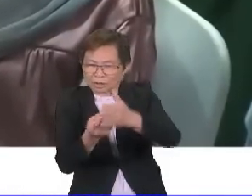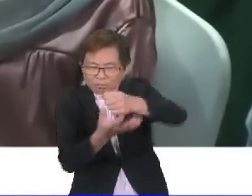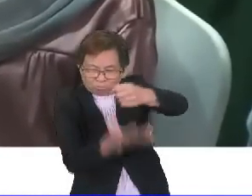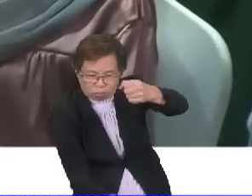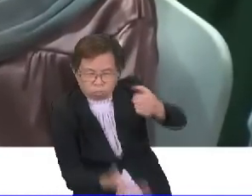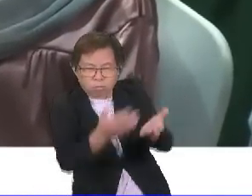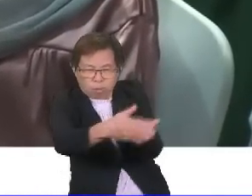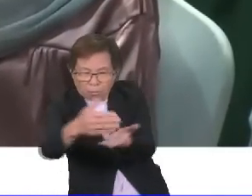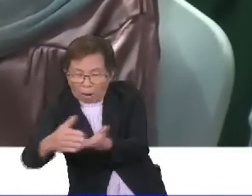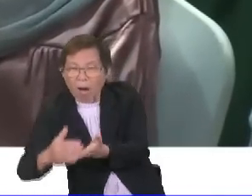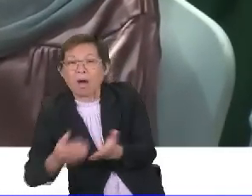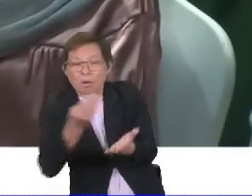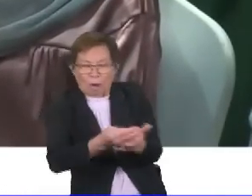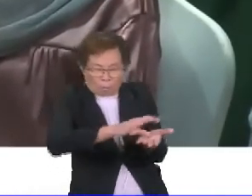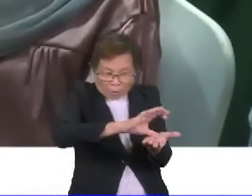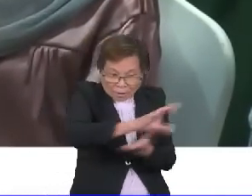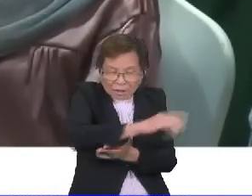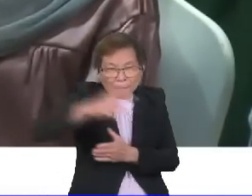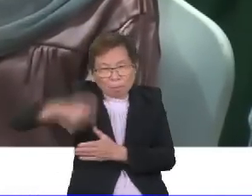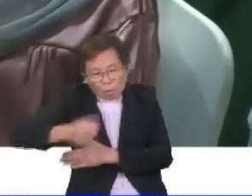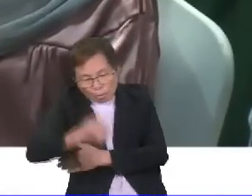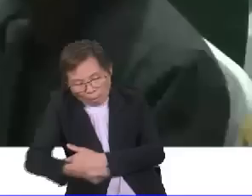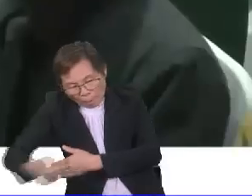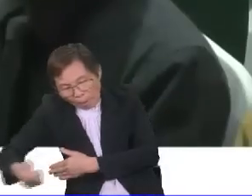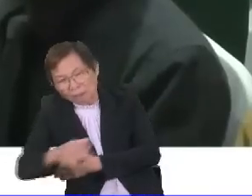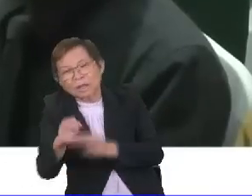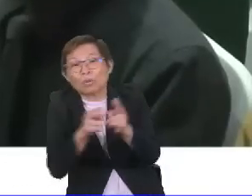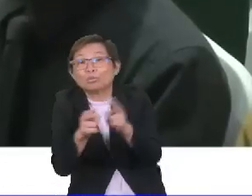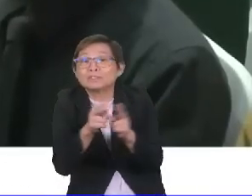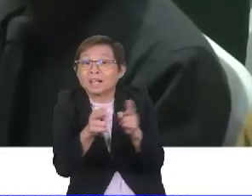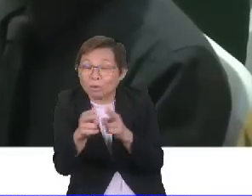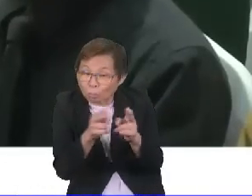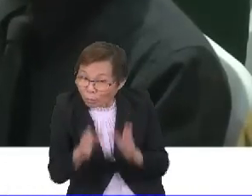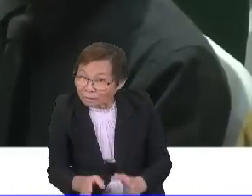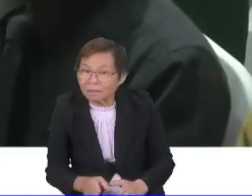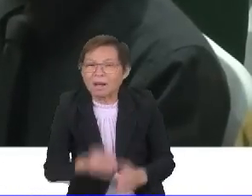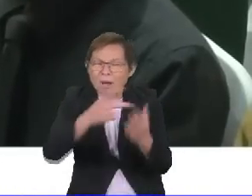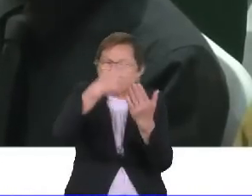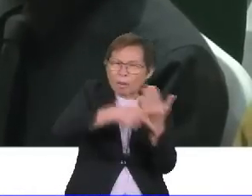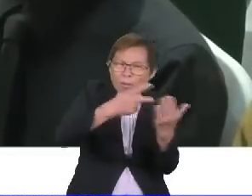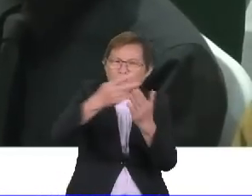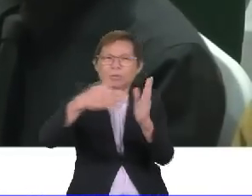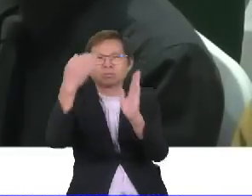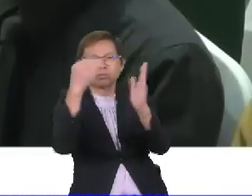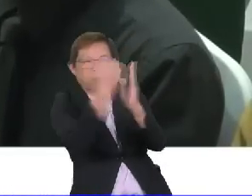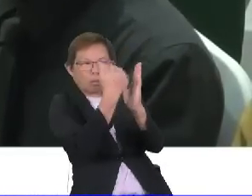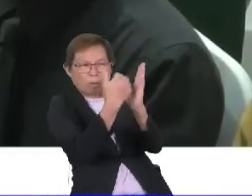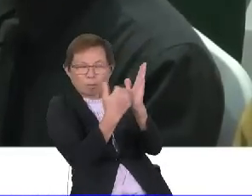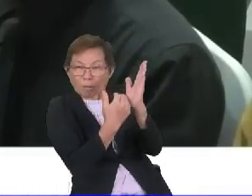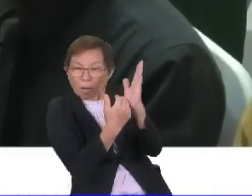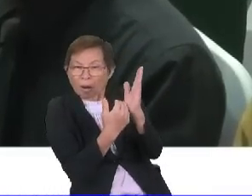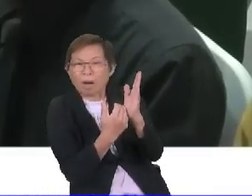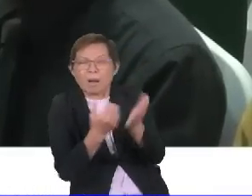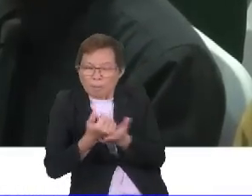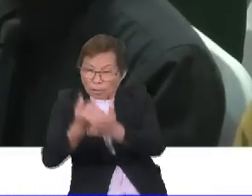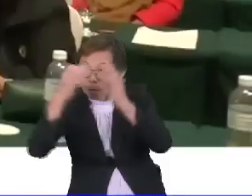Ia merupakan bantuan tunai dan keperluan peralatan ke usahawanan beberapa program di senaraikan termasuk bantuan